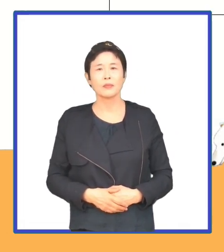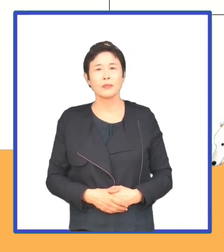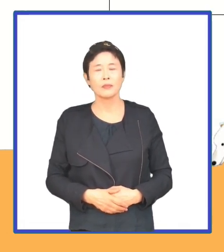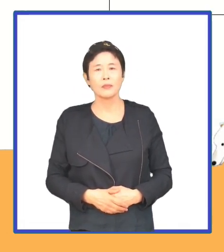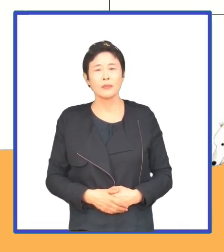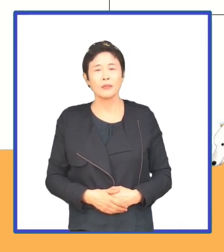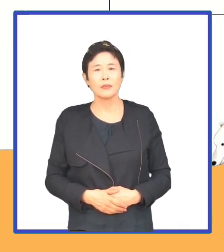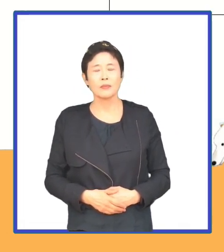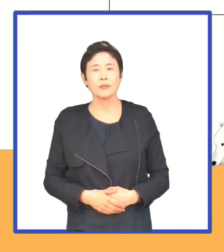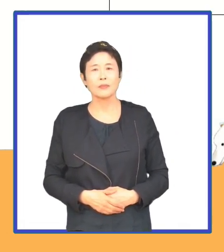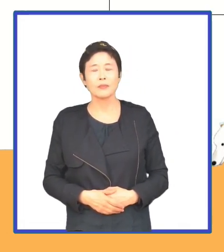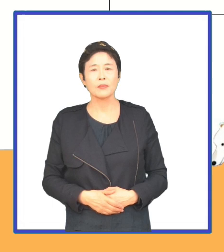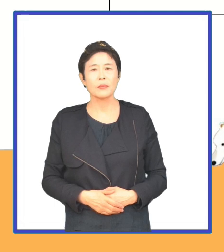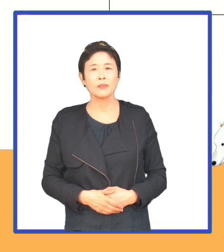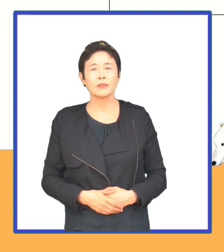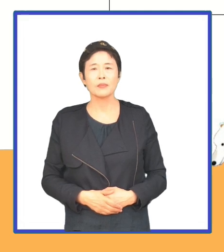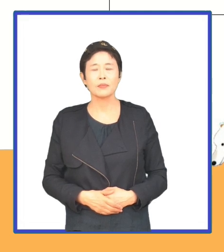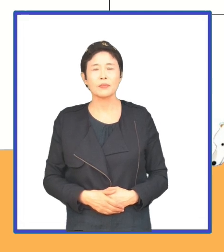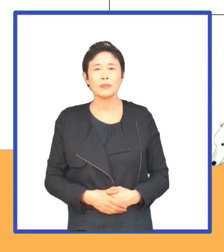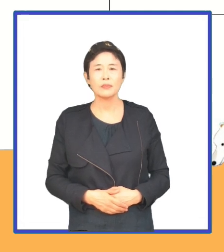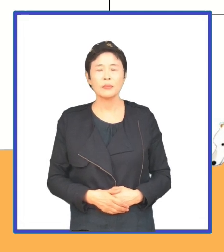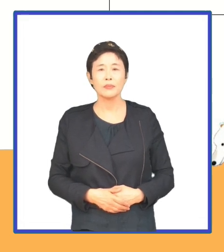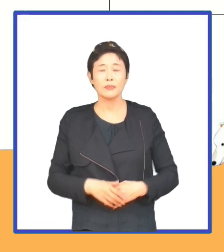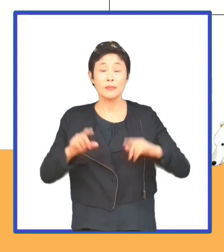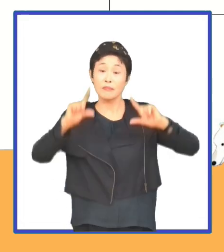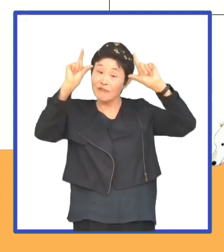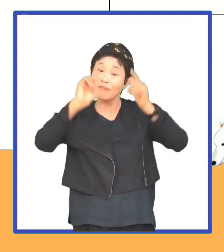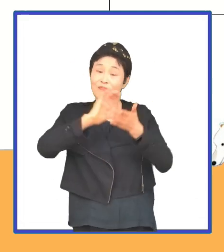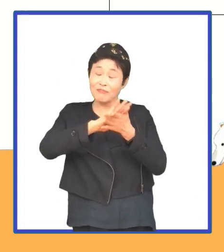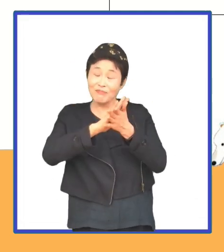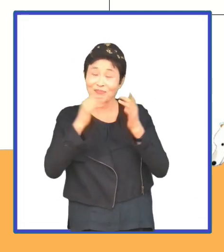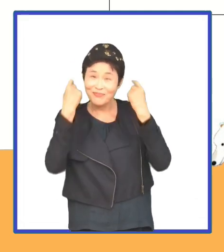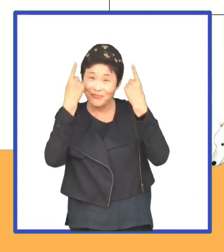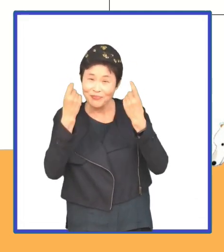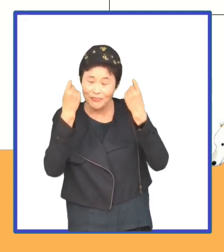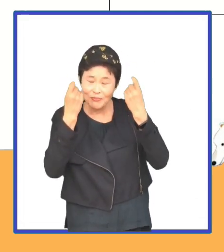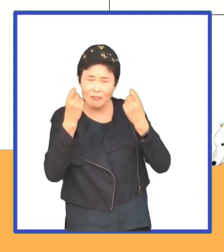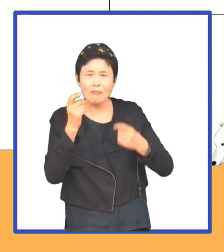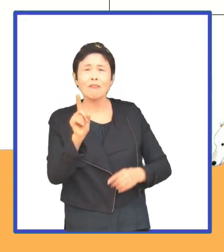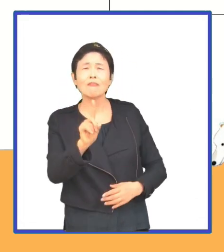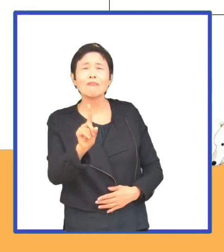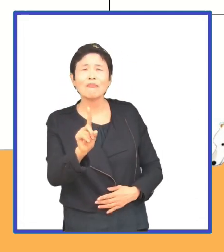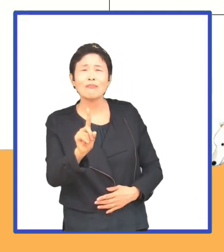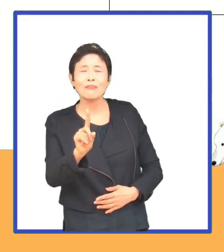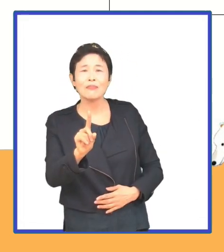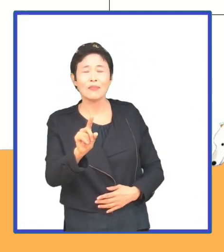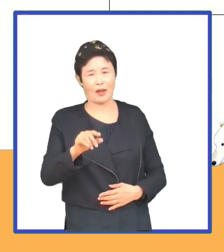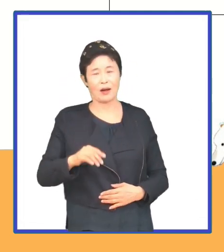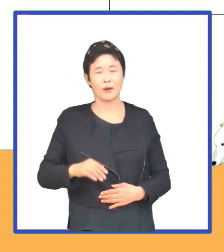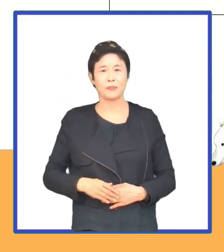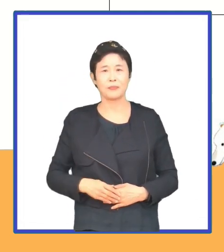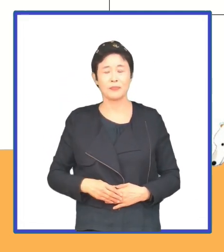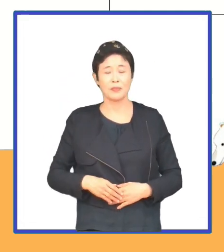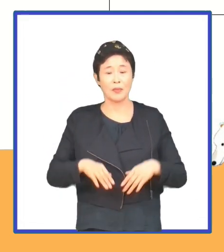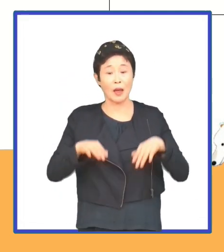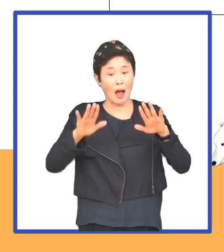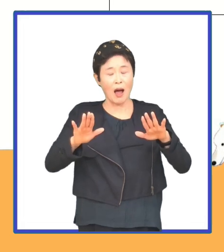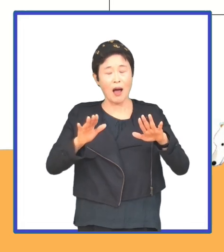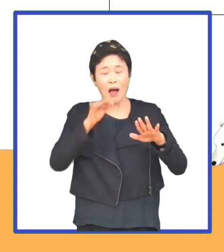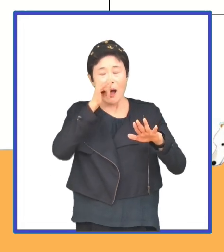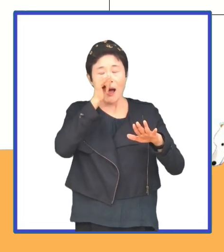앞서 수양 선생님과 극한 기후 여행을 다녀왔는데 어떠셨나요? 우리가 그 현장에 있다고 생각하면